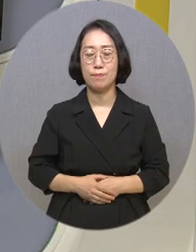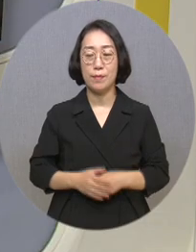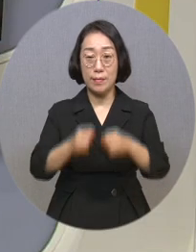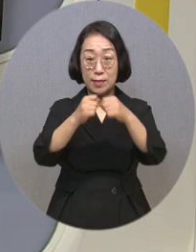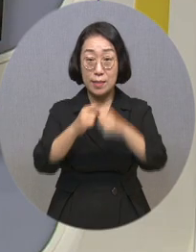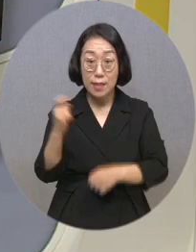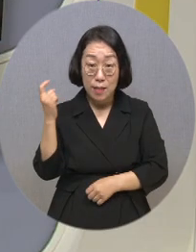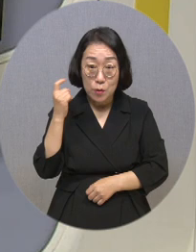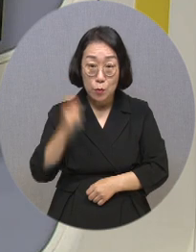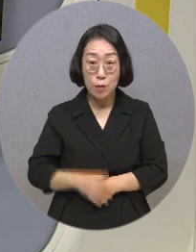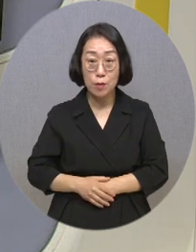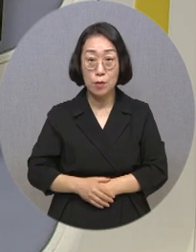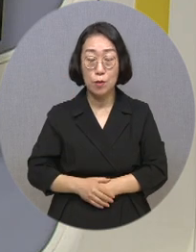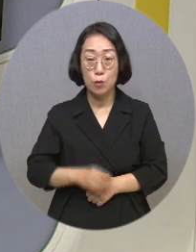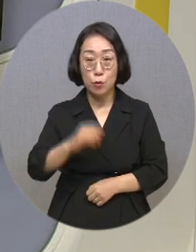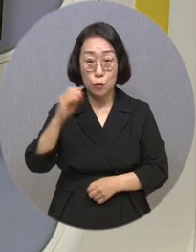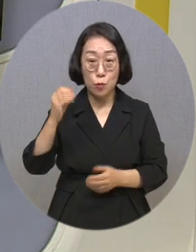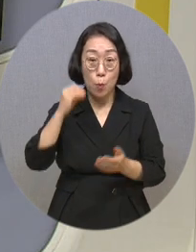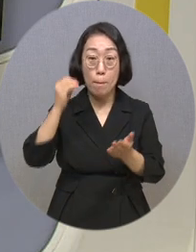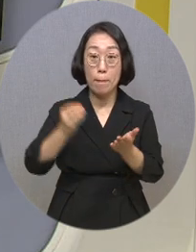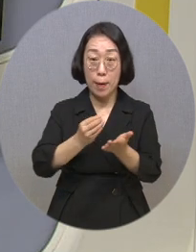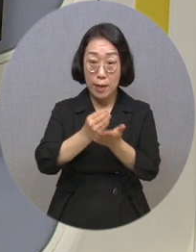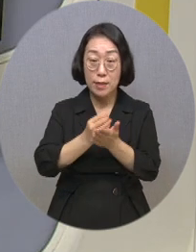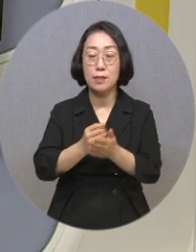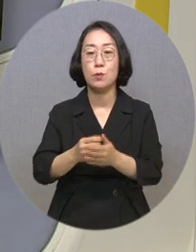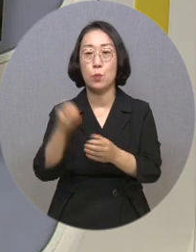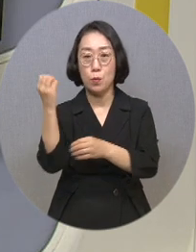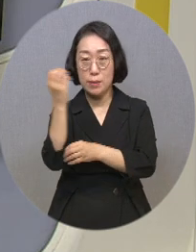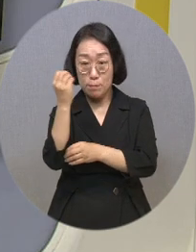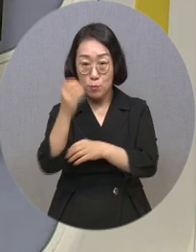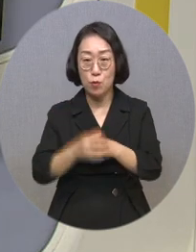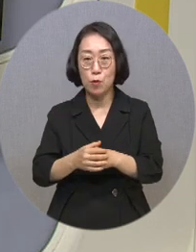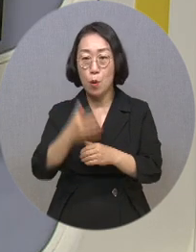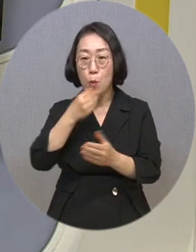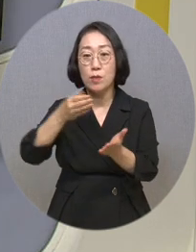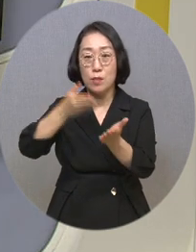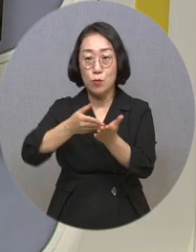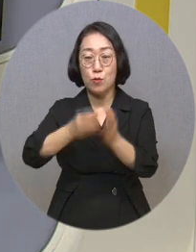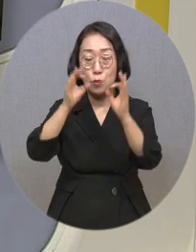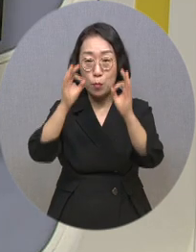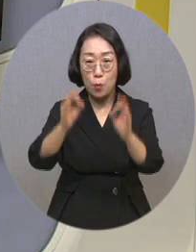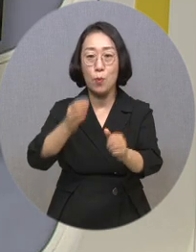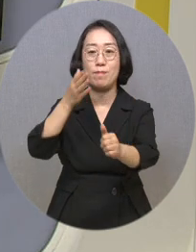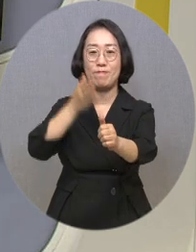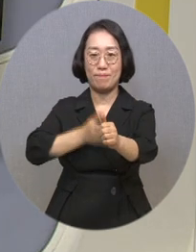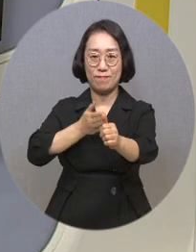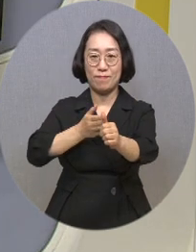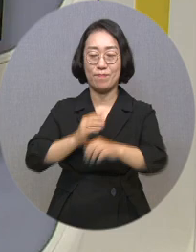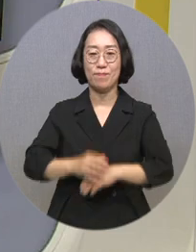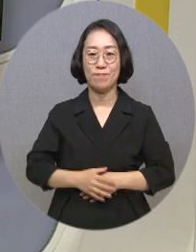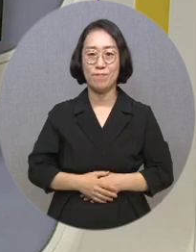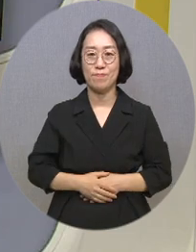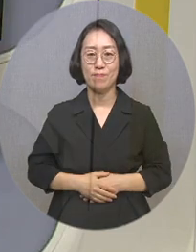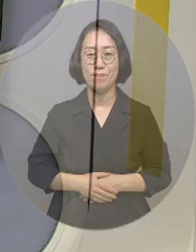이 밖에 자세한 사항은 웰페어 뉴스 홈페이지와 장애인신문, 복지TV 뉴스를 통해 확인할 수 있습니다.